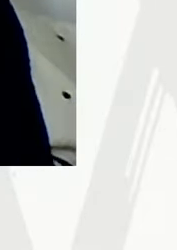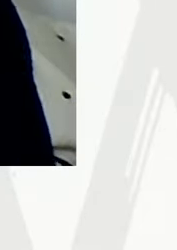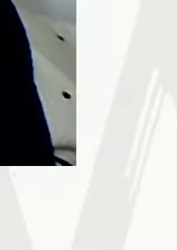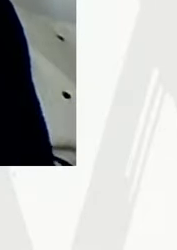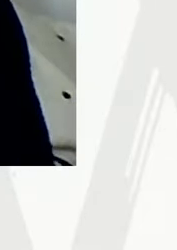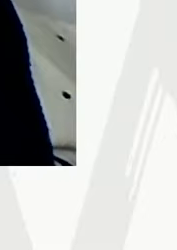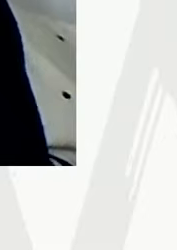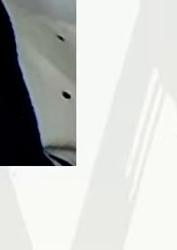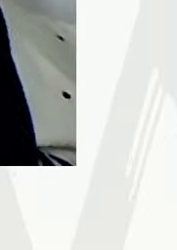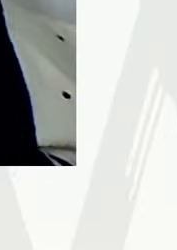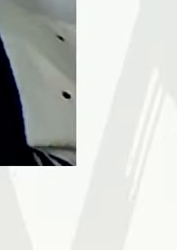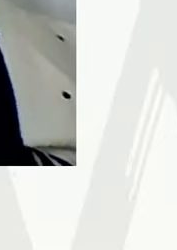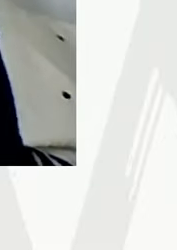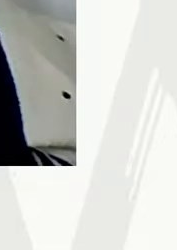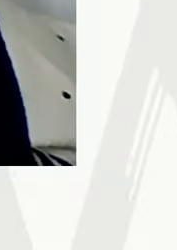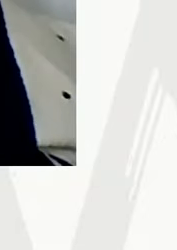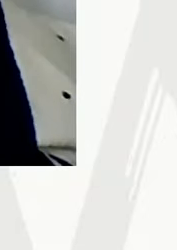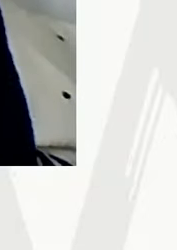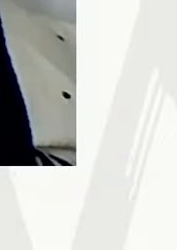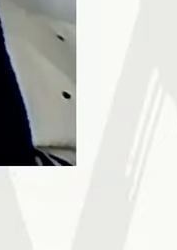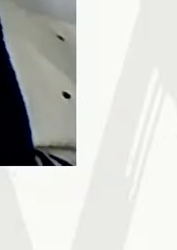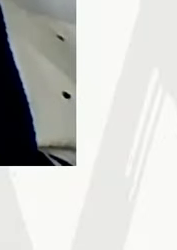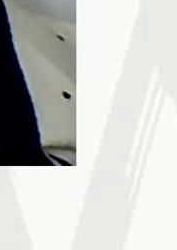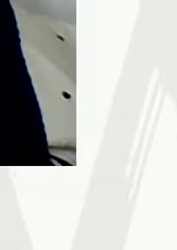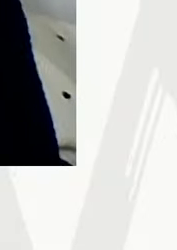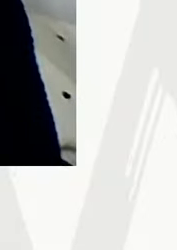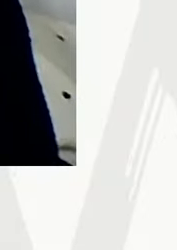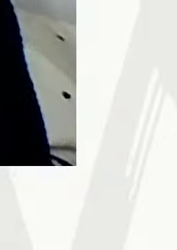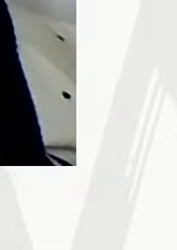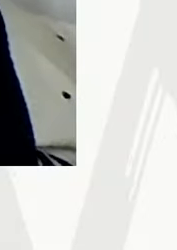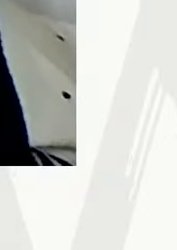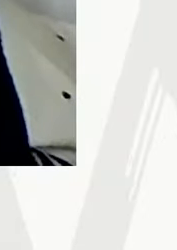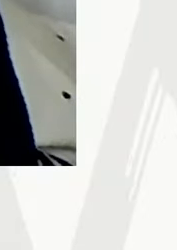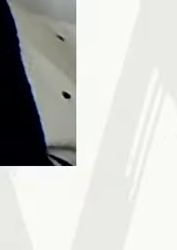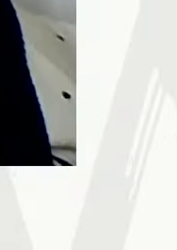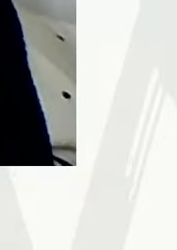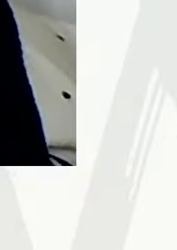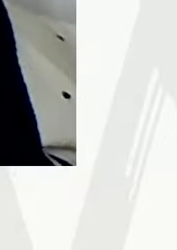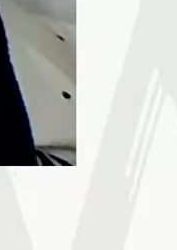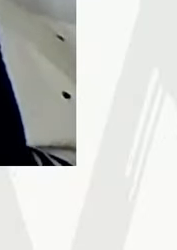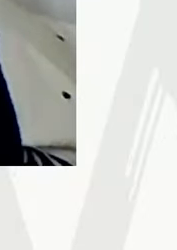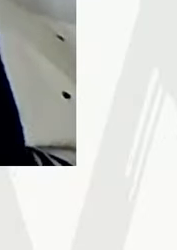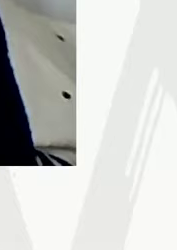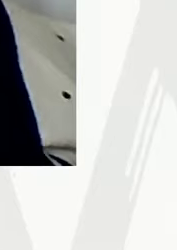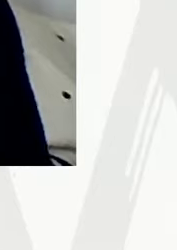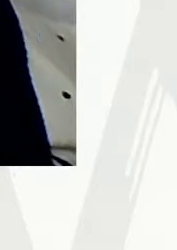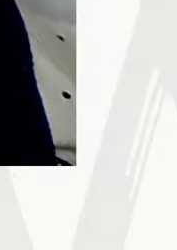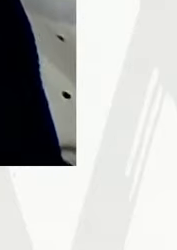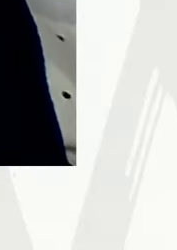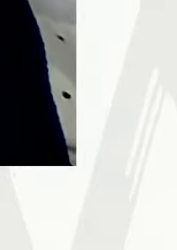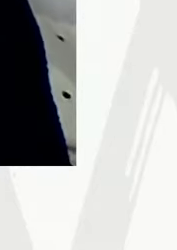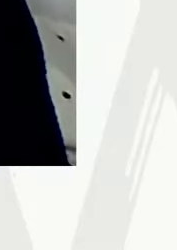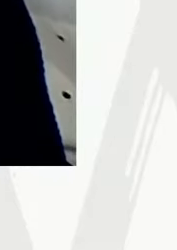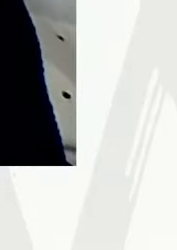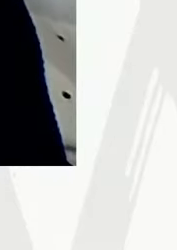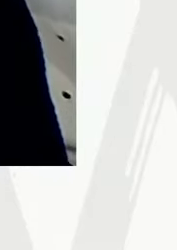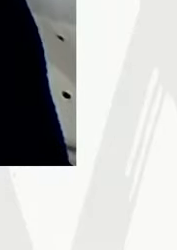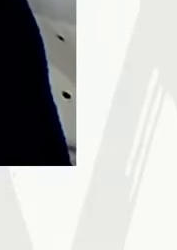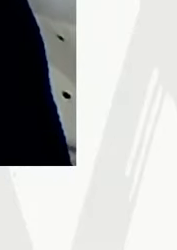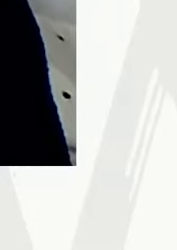proprement, si un peuple maîtrise son origine et sa nature propre,